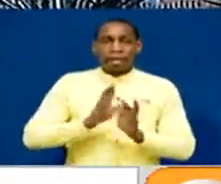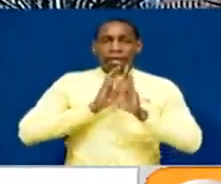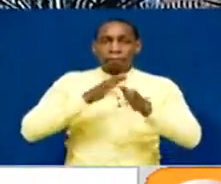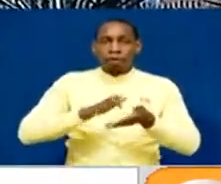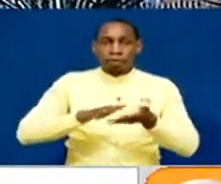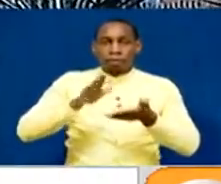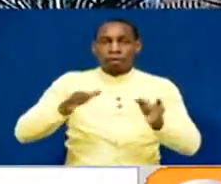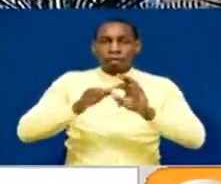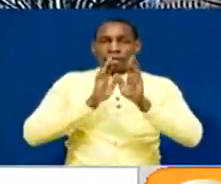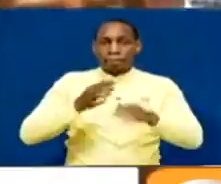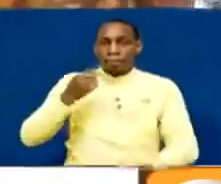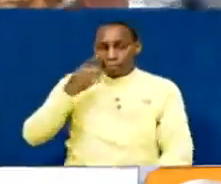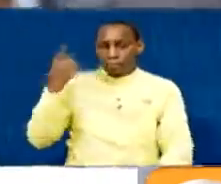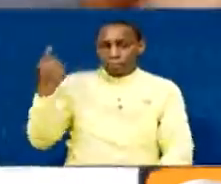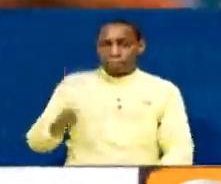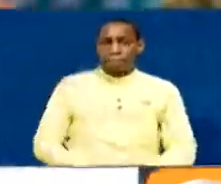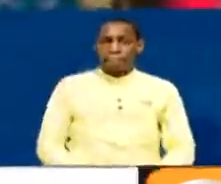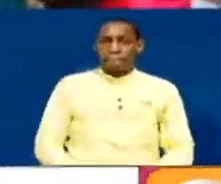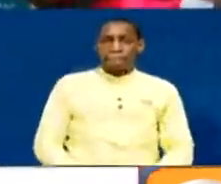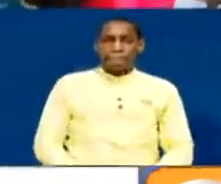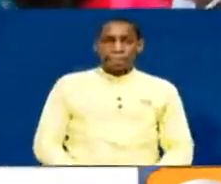zaidi naye Hassan Mugambi.